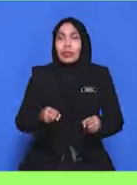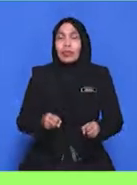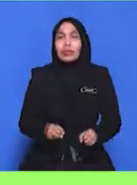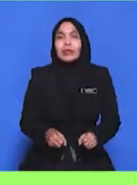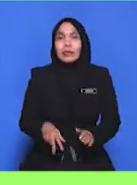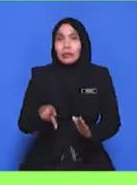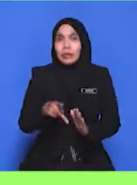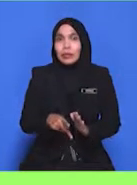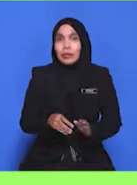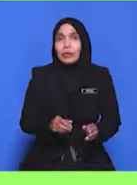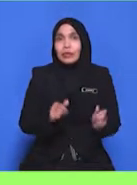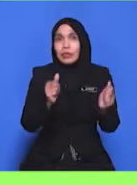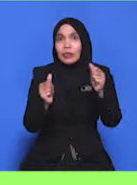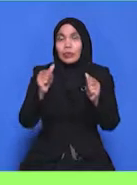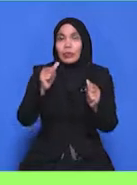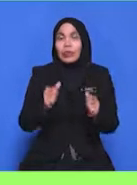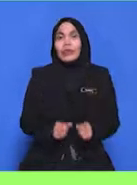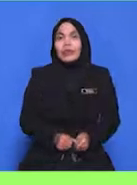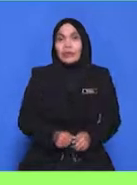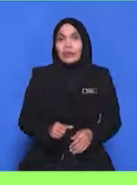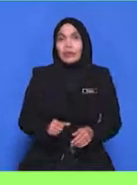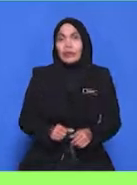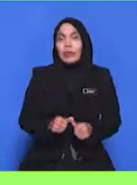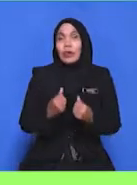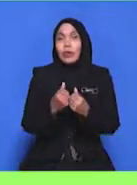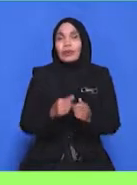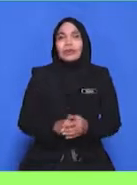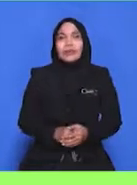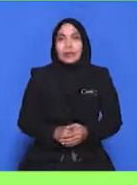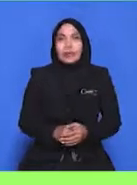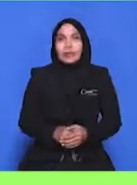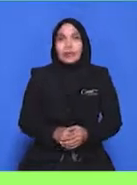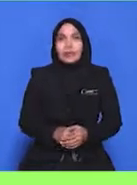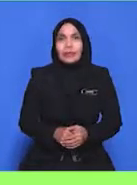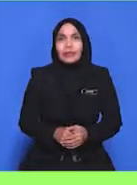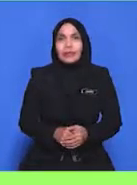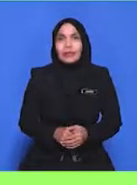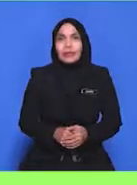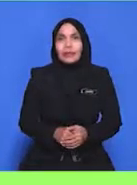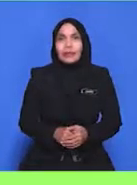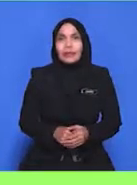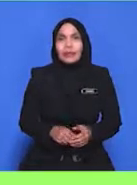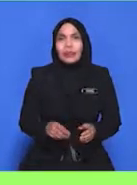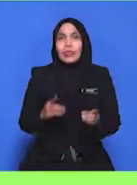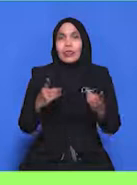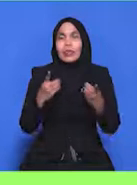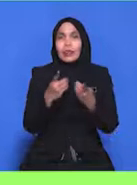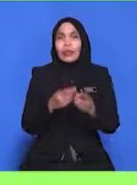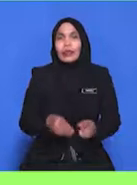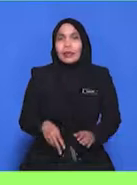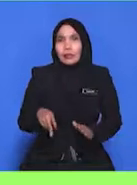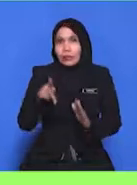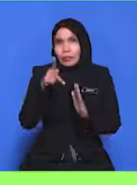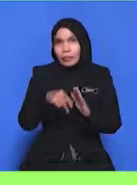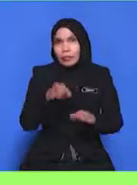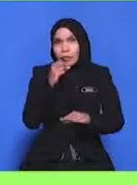awam. Mengasaskan Dewan Penasihat yang dianggotai oleh para ulama untuk